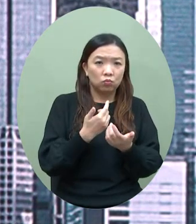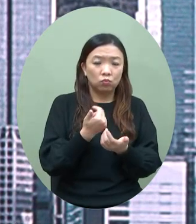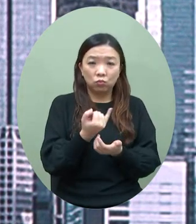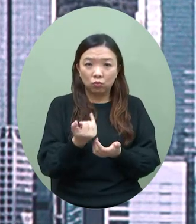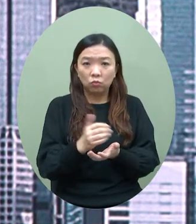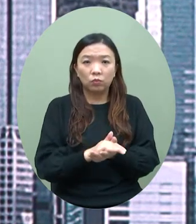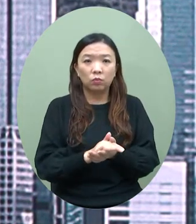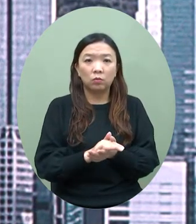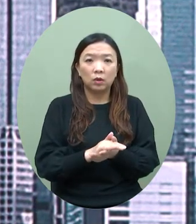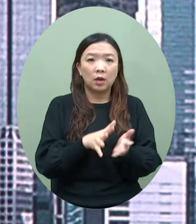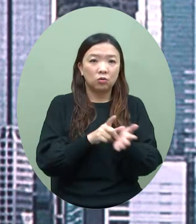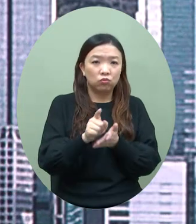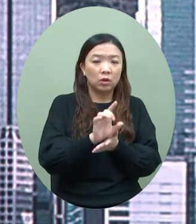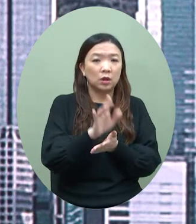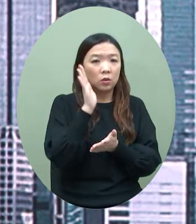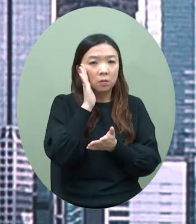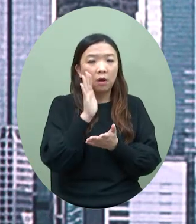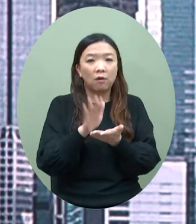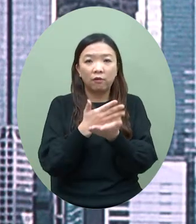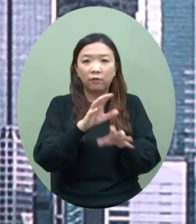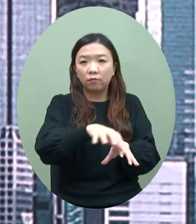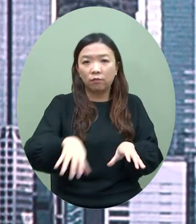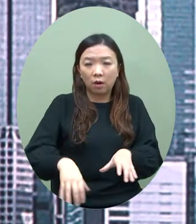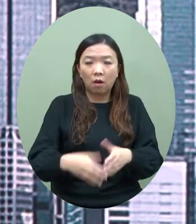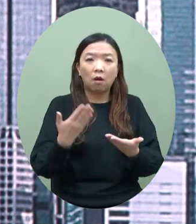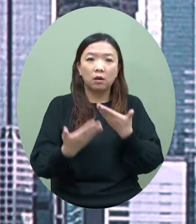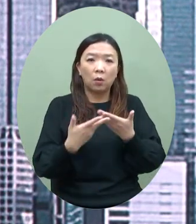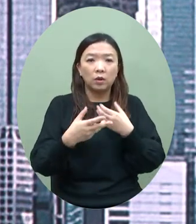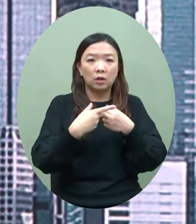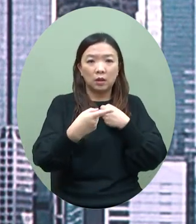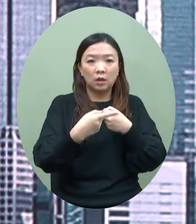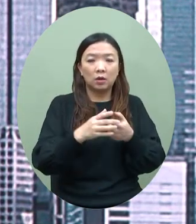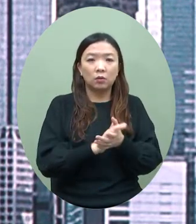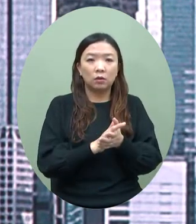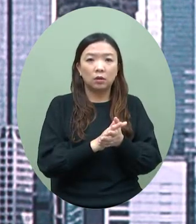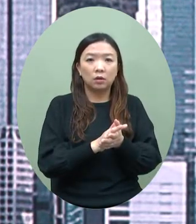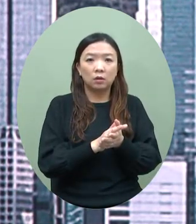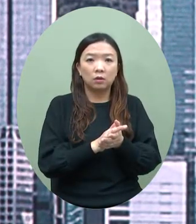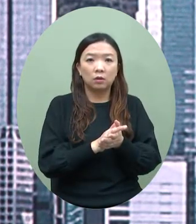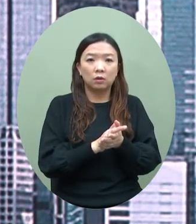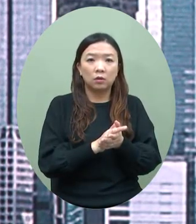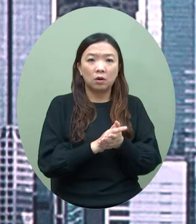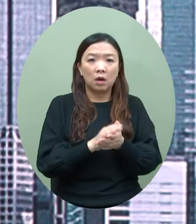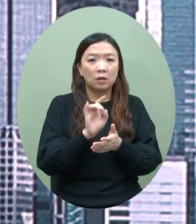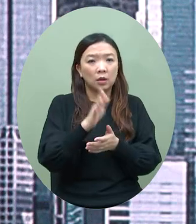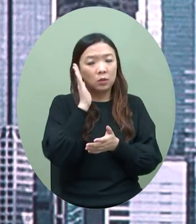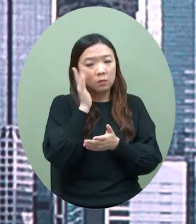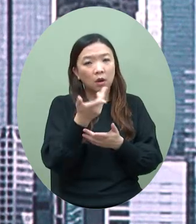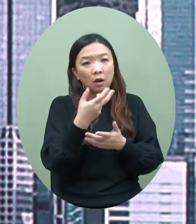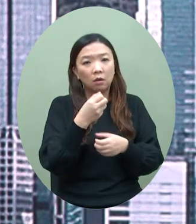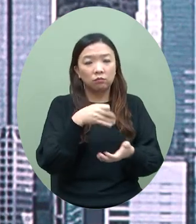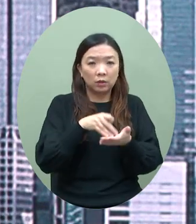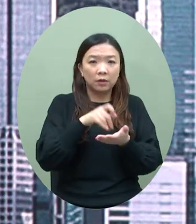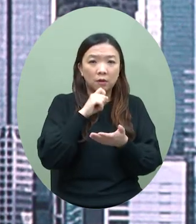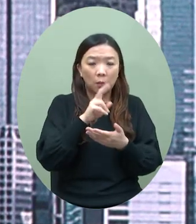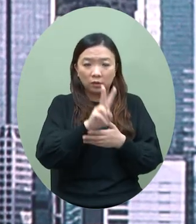佢哋嗰個分布啦，同埋咧就係如果係已經喺第一輪裏邊做咧，都會睇翻佢哋譬如個入住率啊，佢